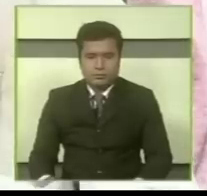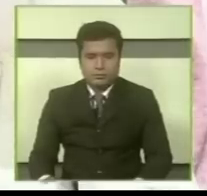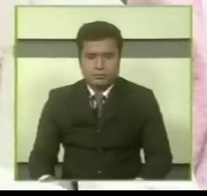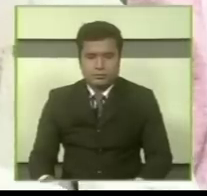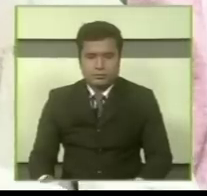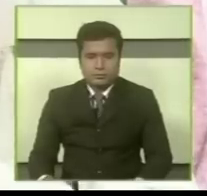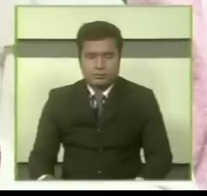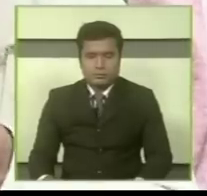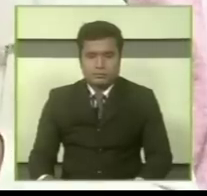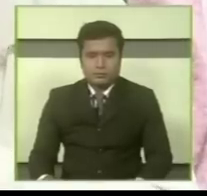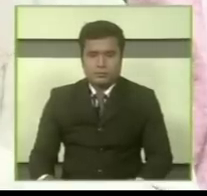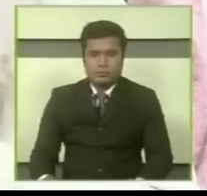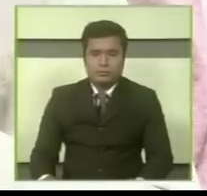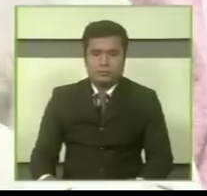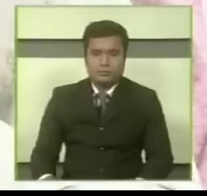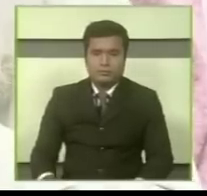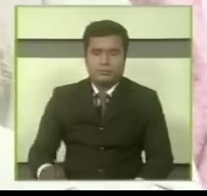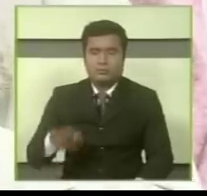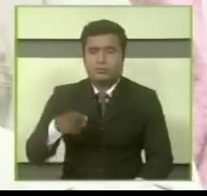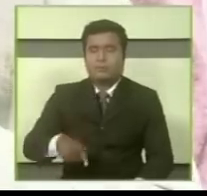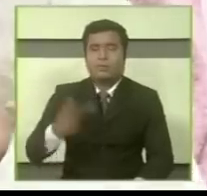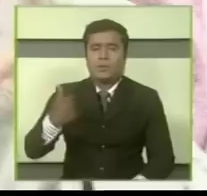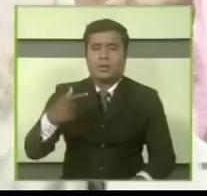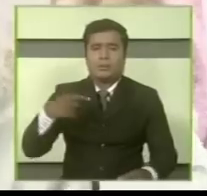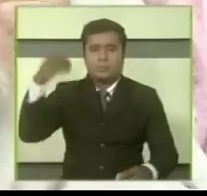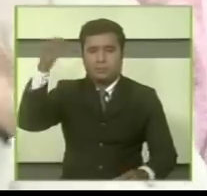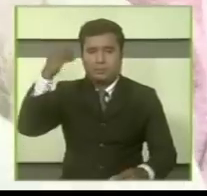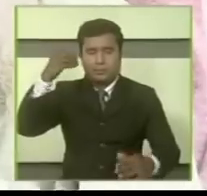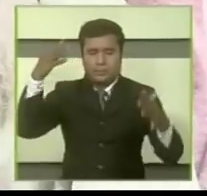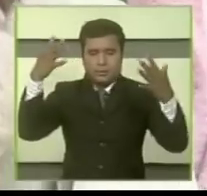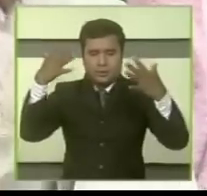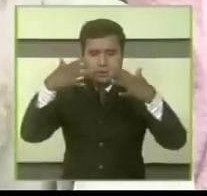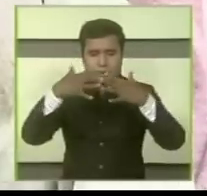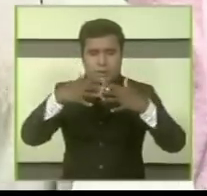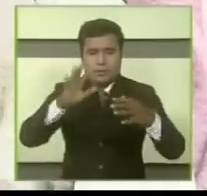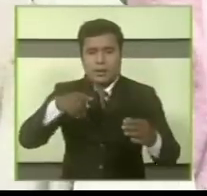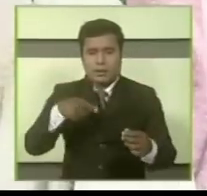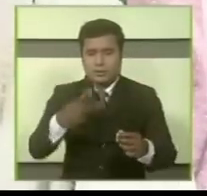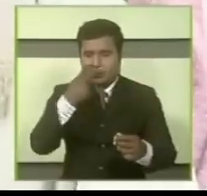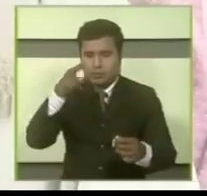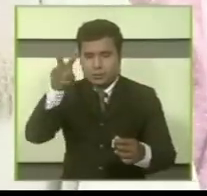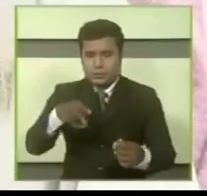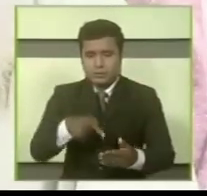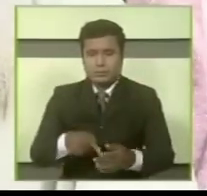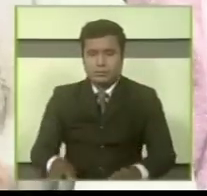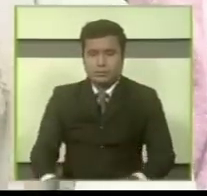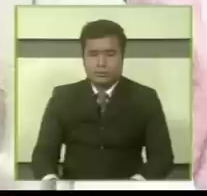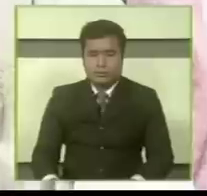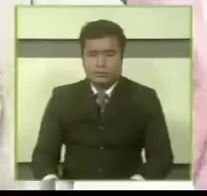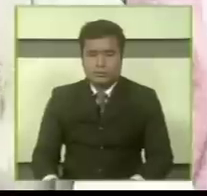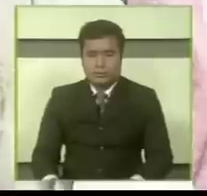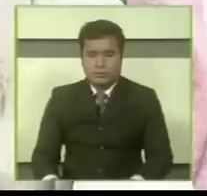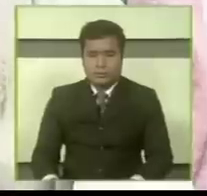পশ্চিমা লঘুচাপ, পূর্বালী লঘুচাপ আমরা মাঝামাঝি কিন্তু আমাদের ফোরকাস্টে দেখবেন সিনপসিসে দেখা যাবে। যখনই